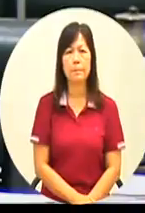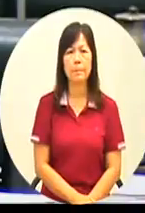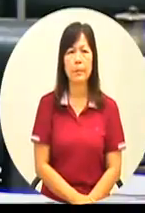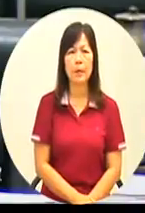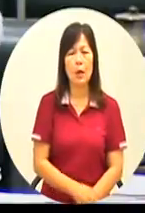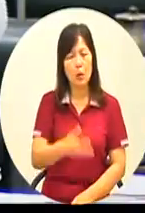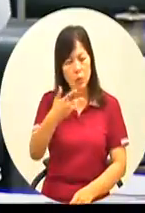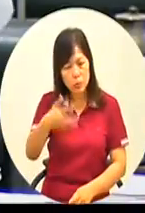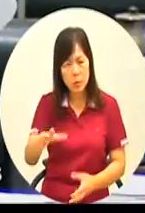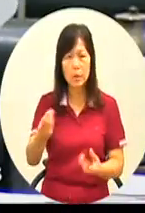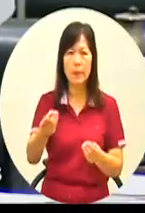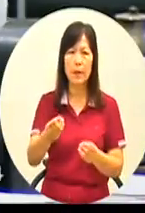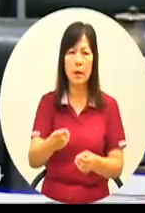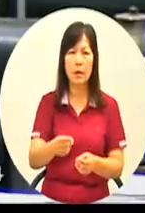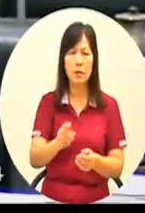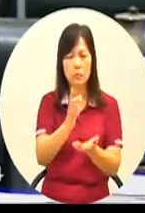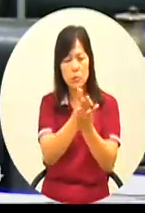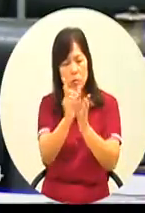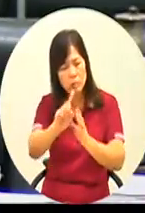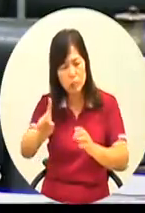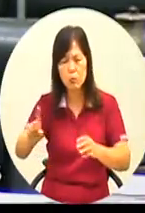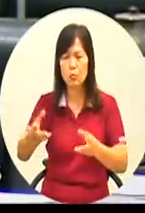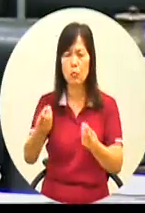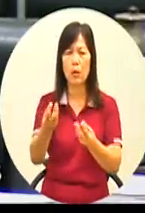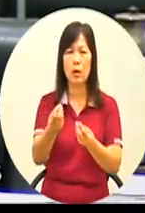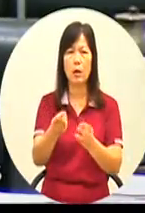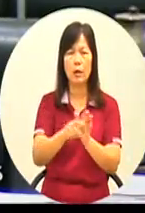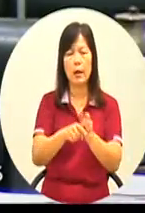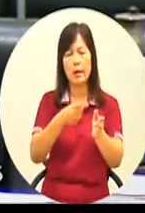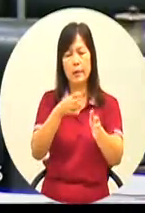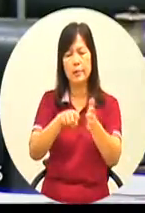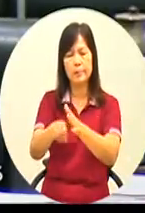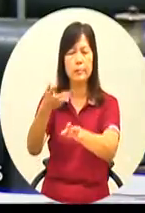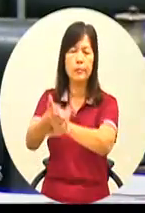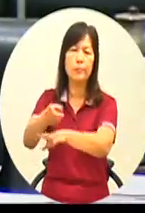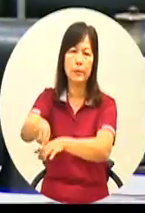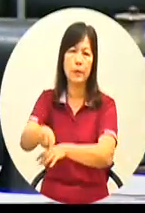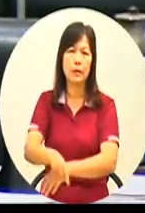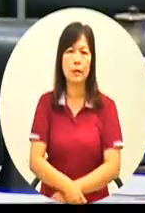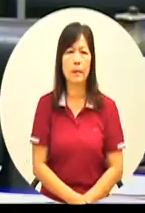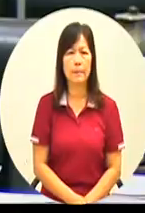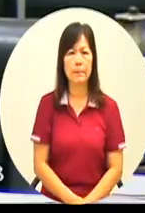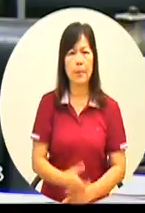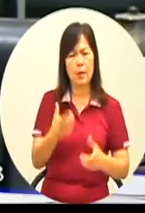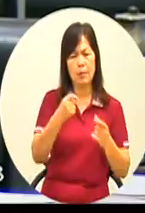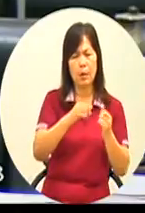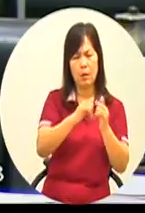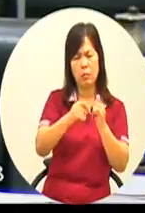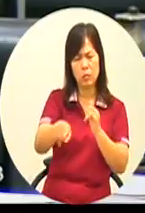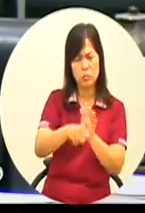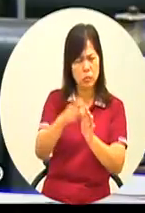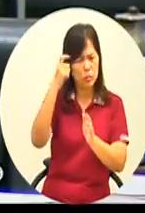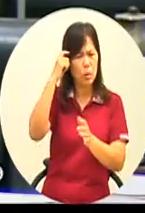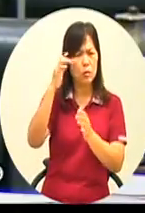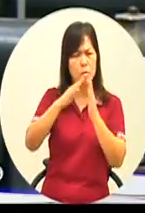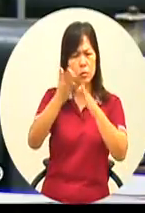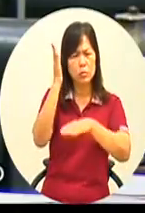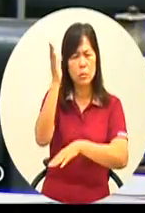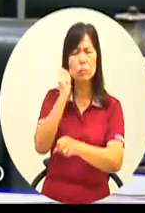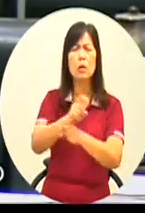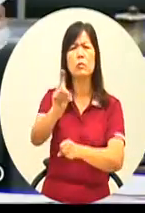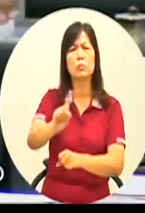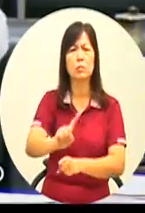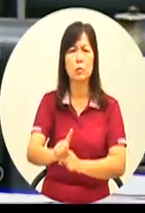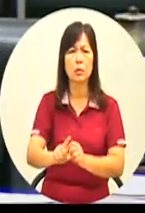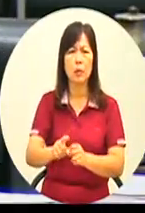也没有，然后呢什么东西都没有，一直摆在那边。本来我一直在想说，这个老百姓也是觉得说，到底市政府在干什么，